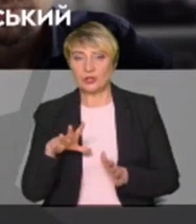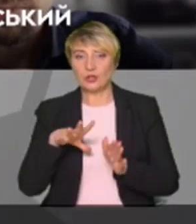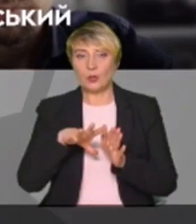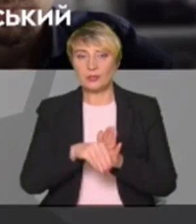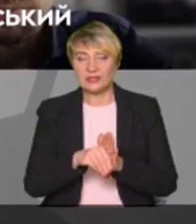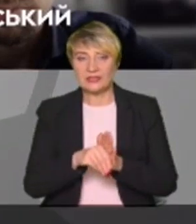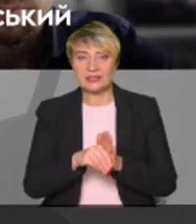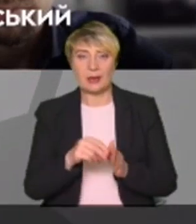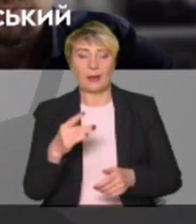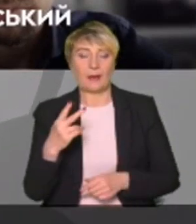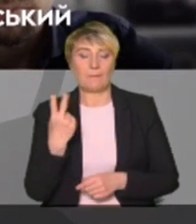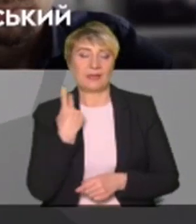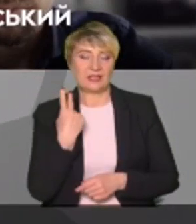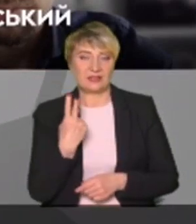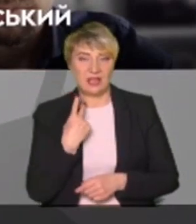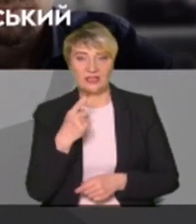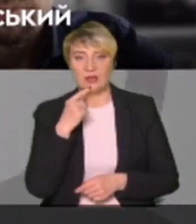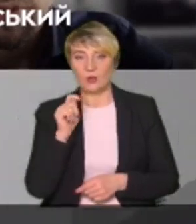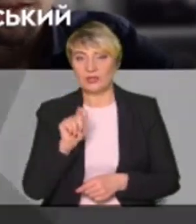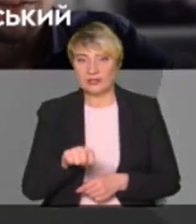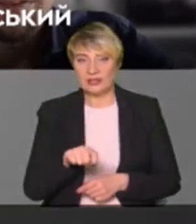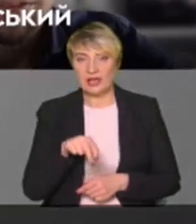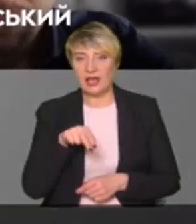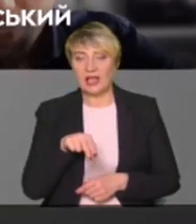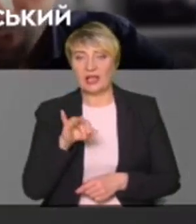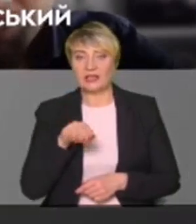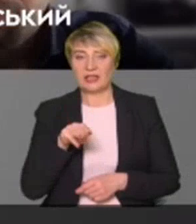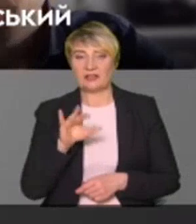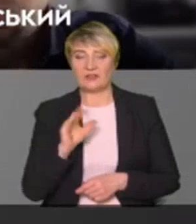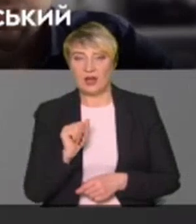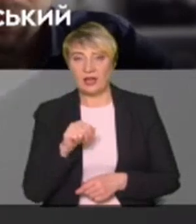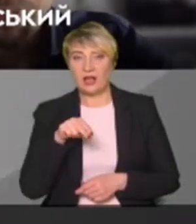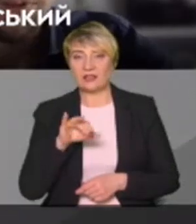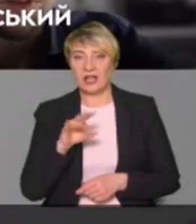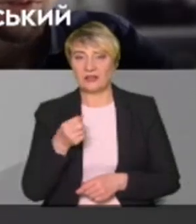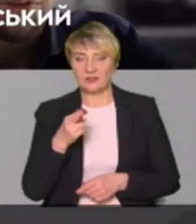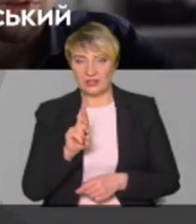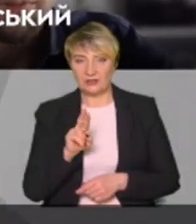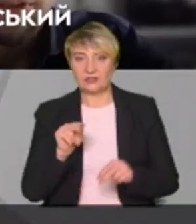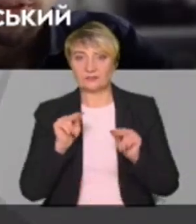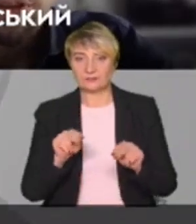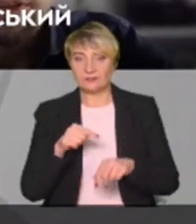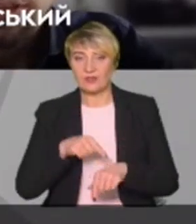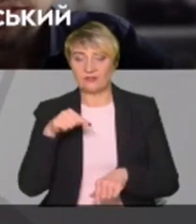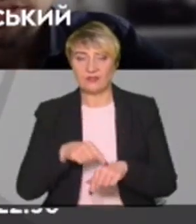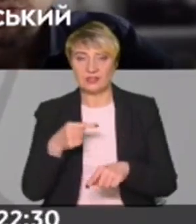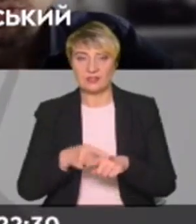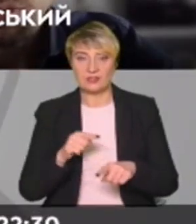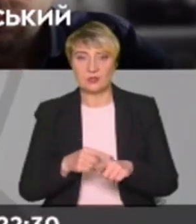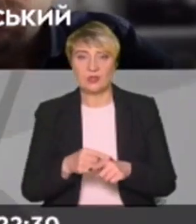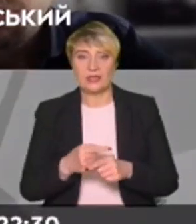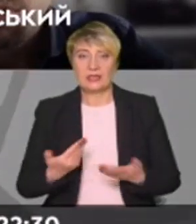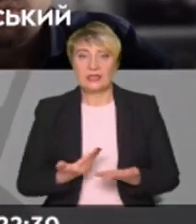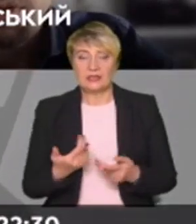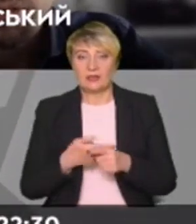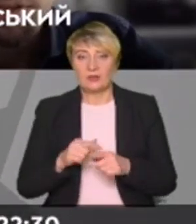Литва, Латвія, Естонія, Польща? За відчуттями, от відверто вам скажу, за відчуттями, життєздатність цього